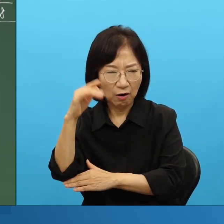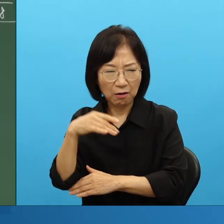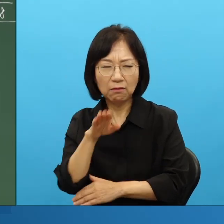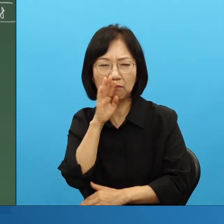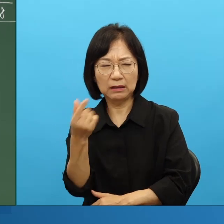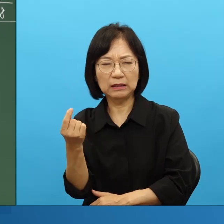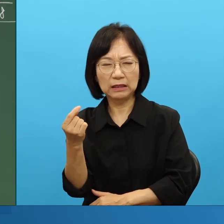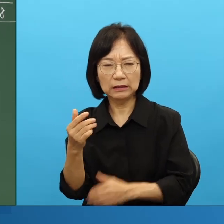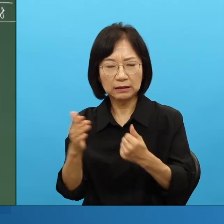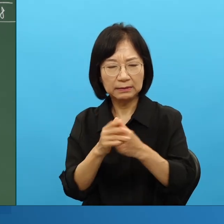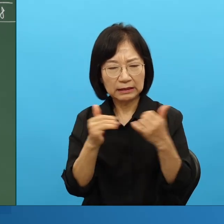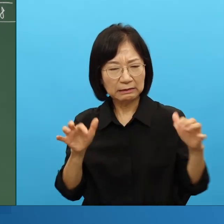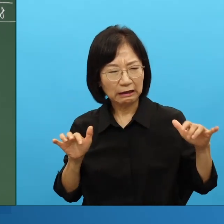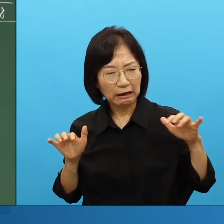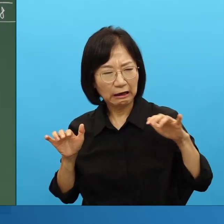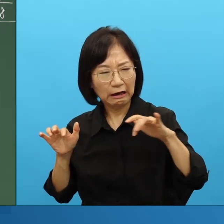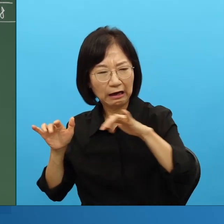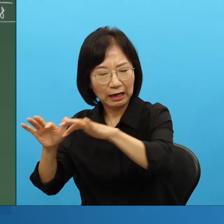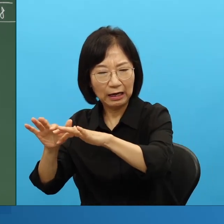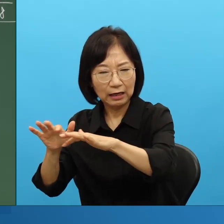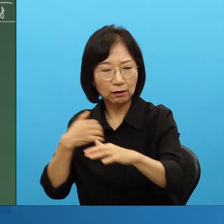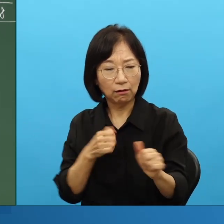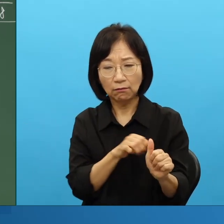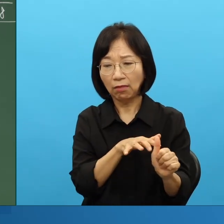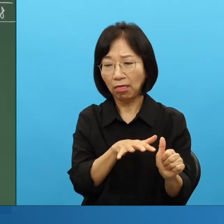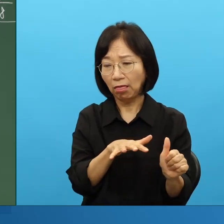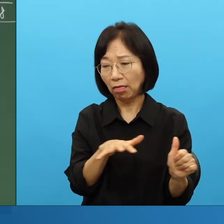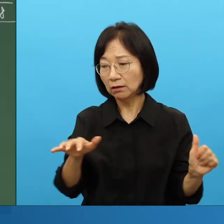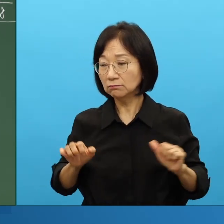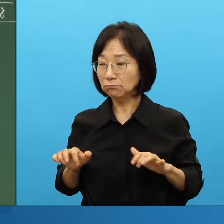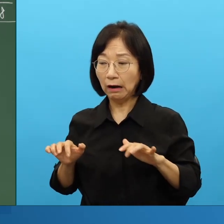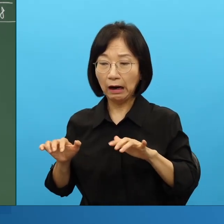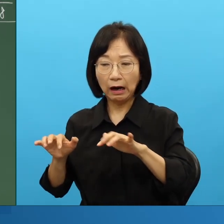反而认为，哎，我们的人全部要被夺走了，只想。 아니 민중들이 바로 저쪽으로 몰리는데 이건 아니지.